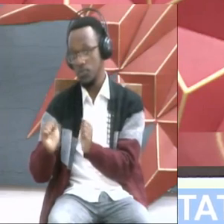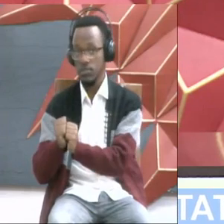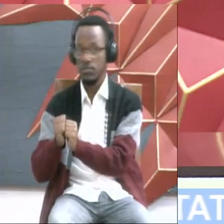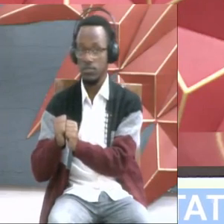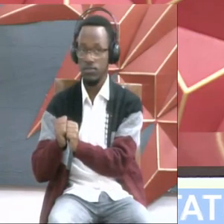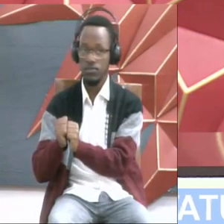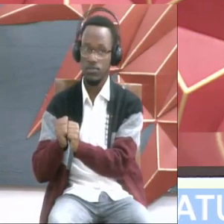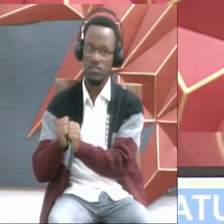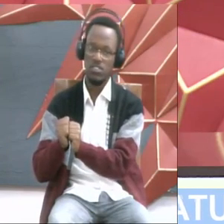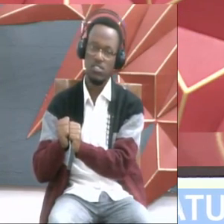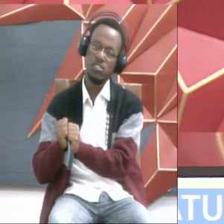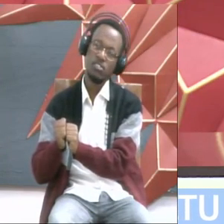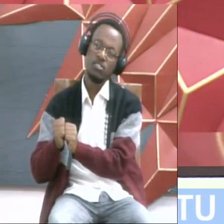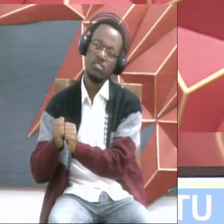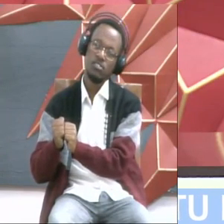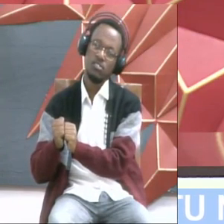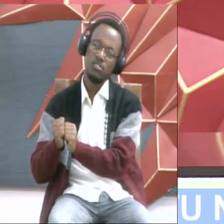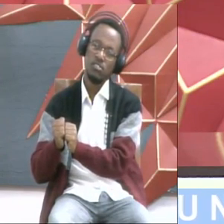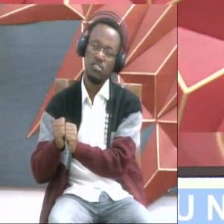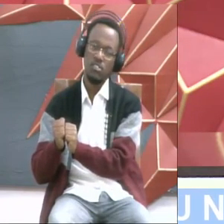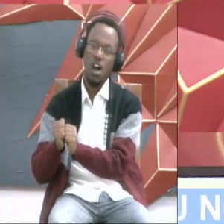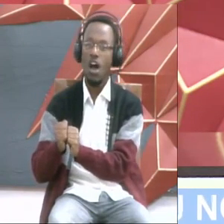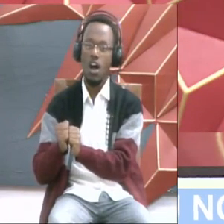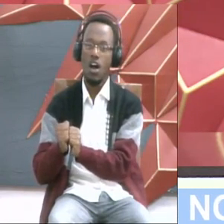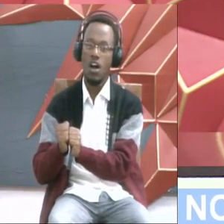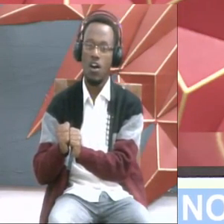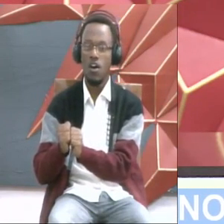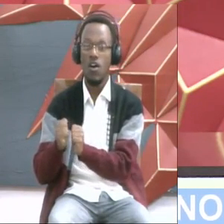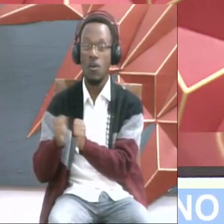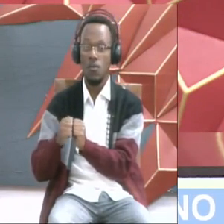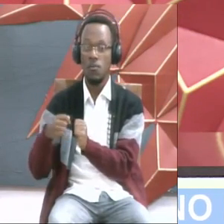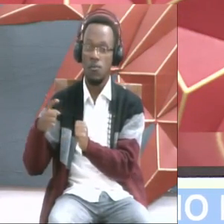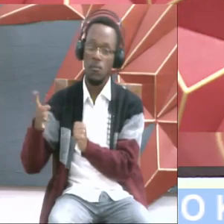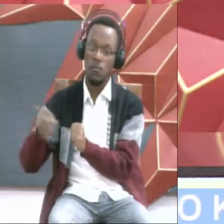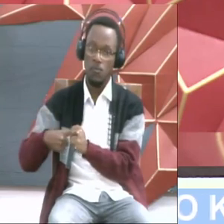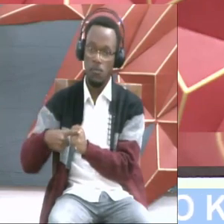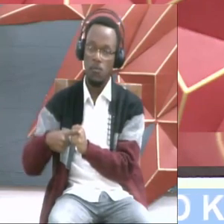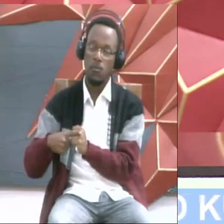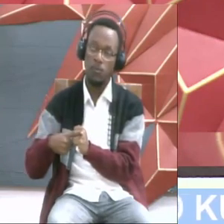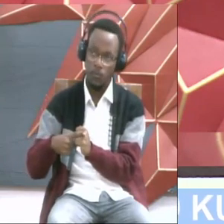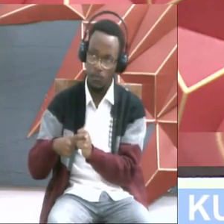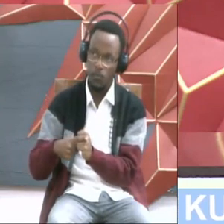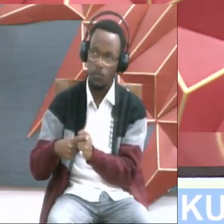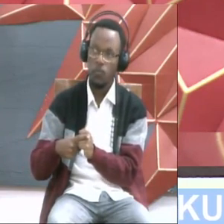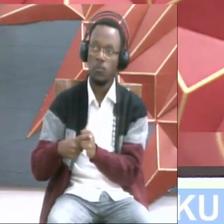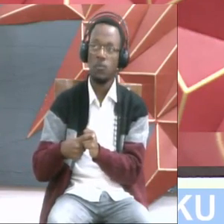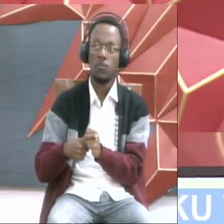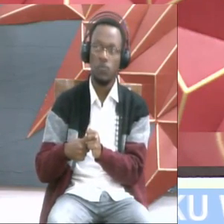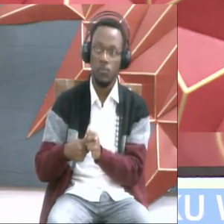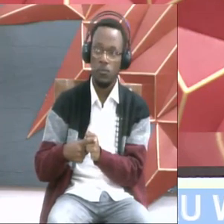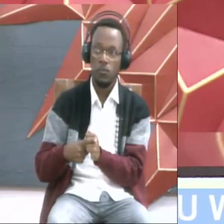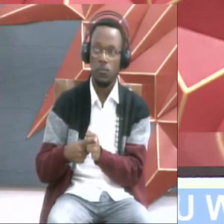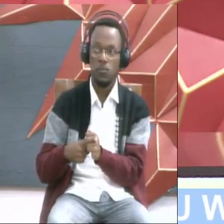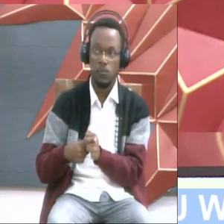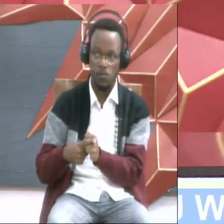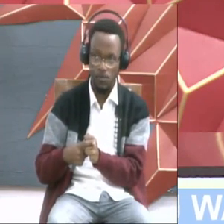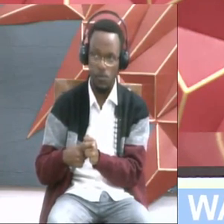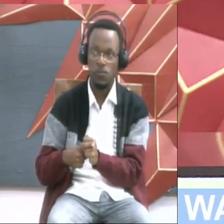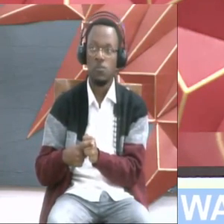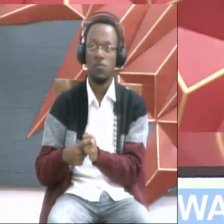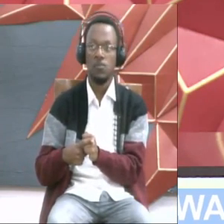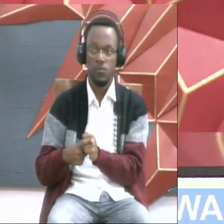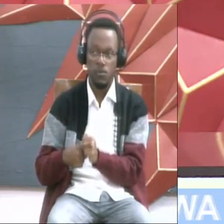cumi na gatandatu muri Matayo chapitre 16 byanditse muri ano majambo ngo